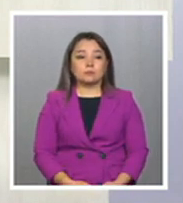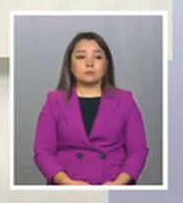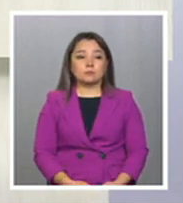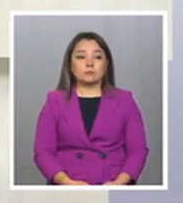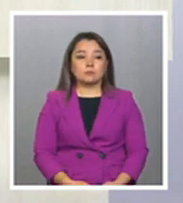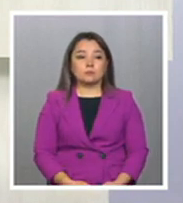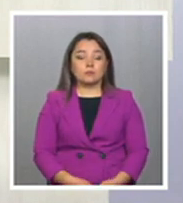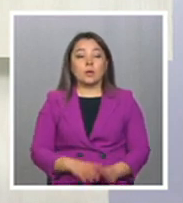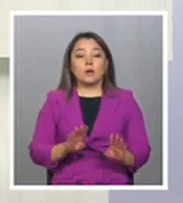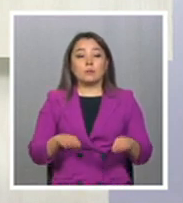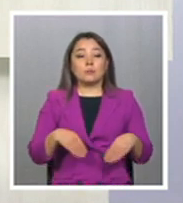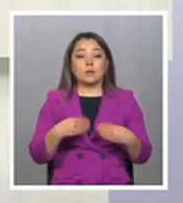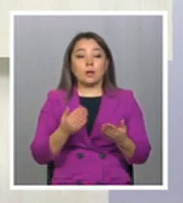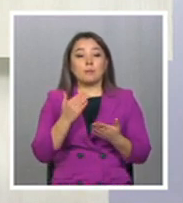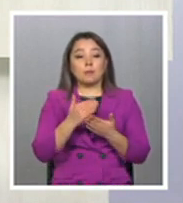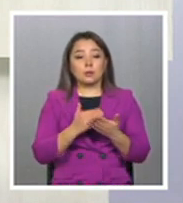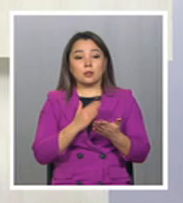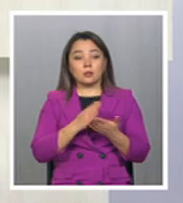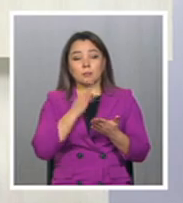Енді берілген бағдарламаны